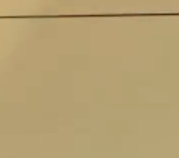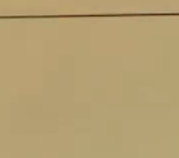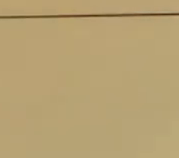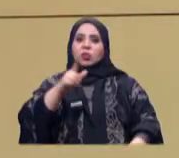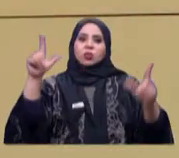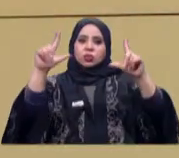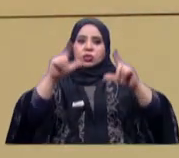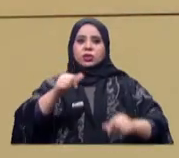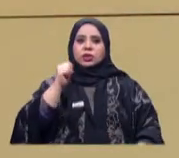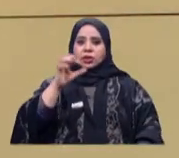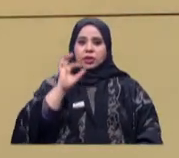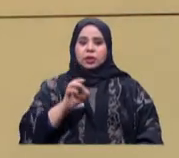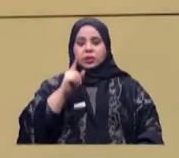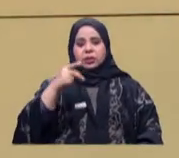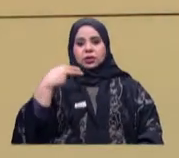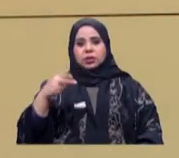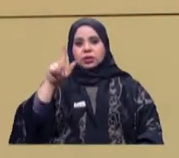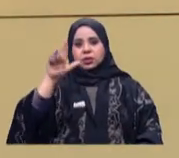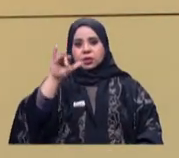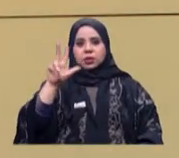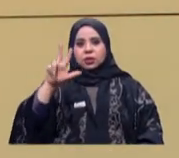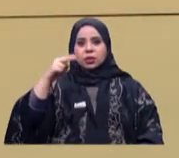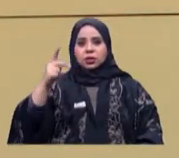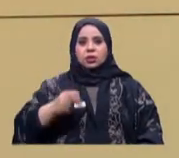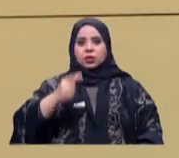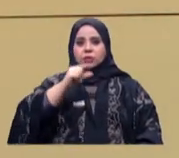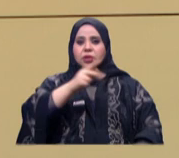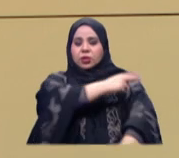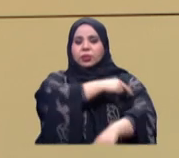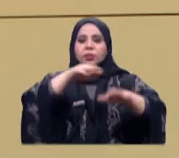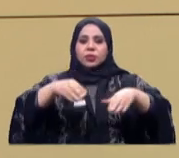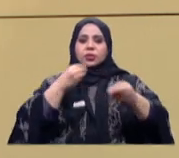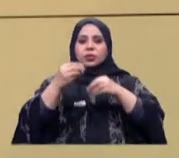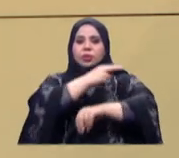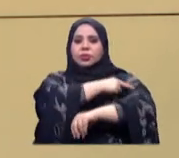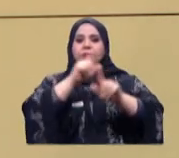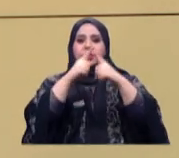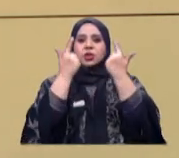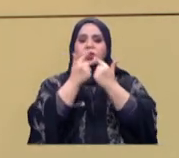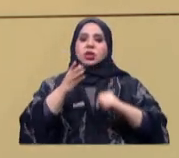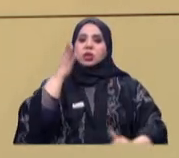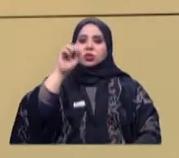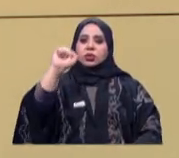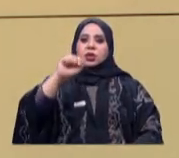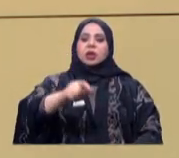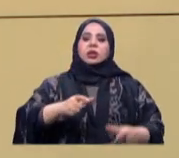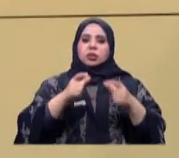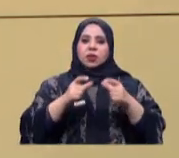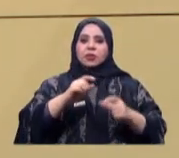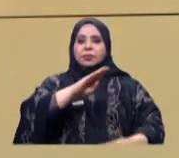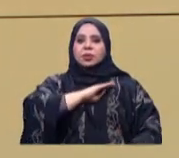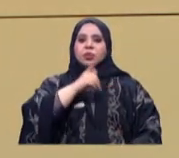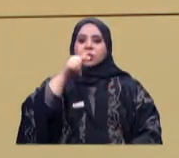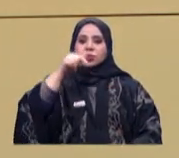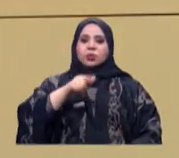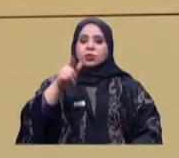خلال نشرة سابقة أكد السيد علي العرادي عضو مجلس الشورى وعضو لجنة الشؤون الخارجية والدفاع والأمن الوطني بالمجلس